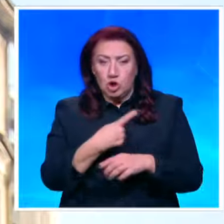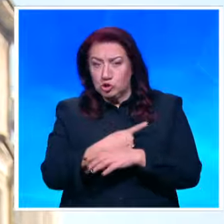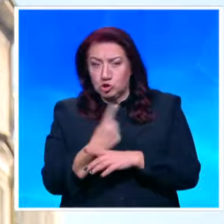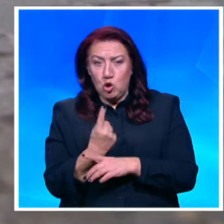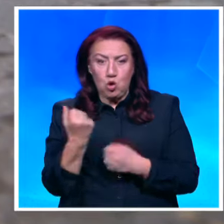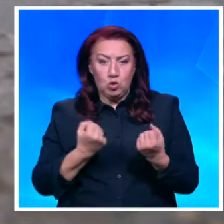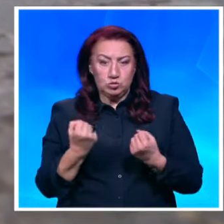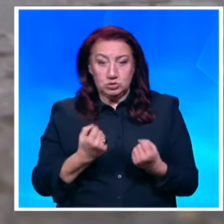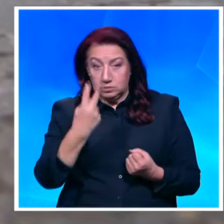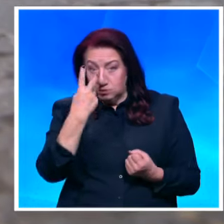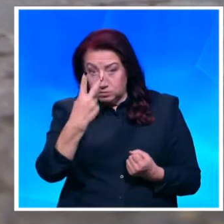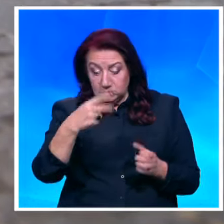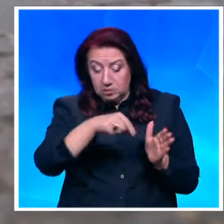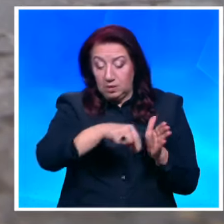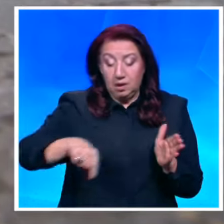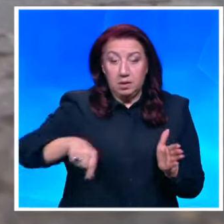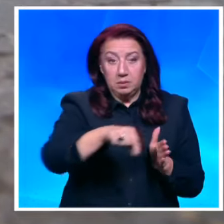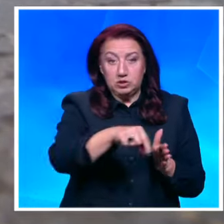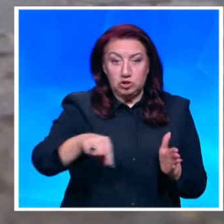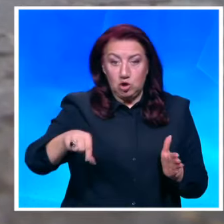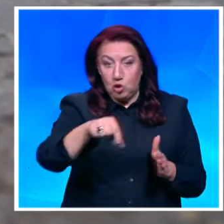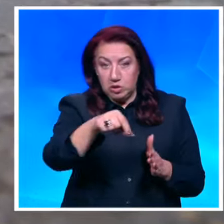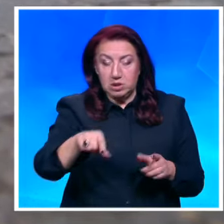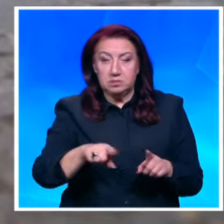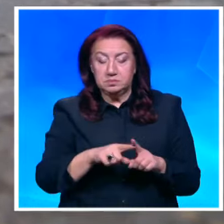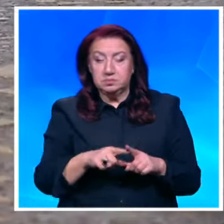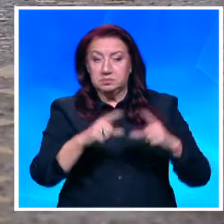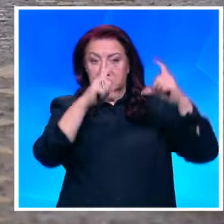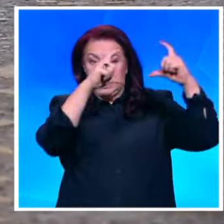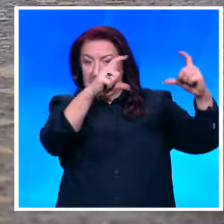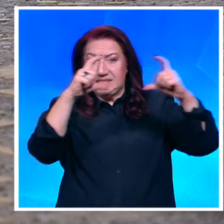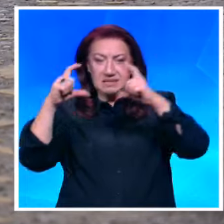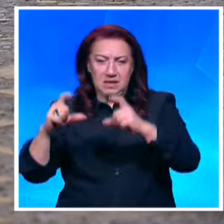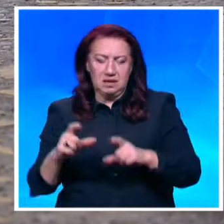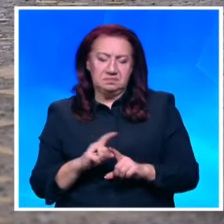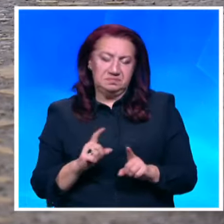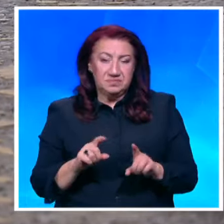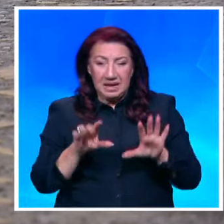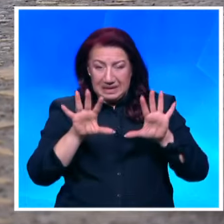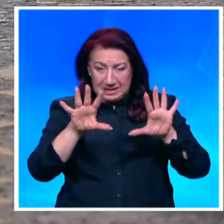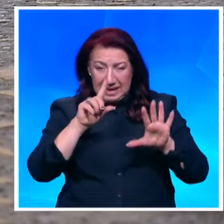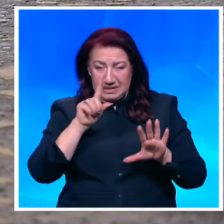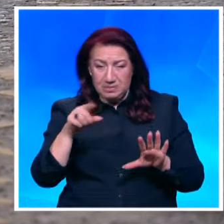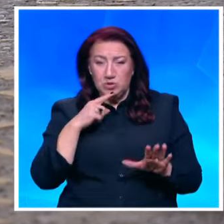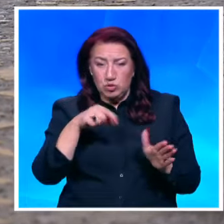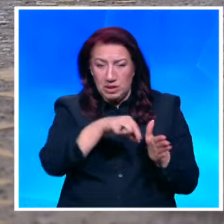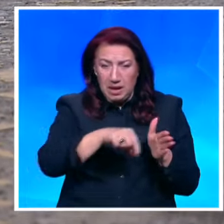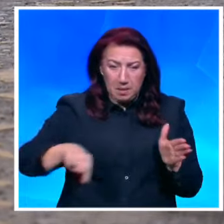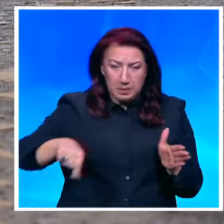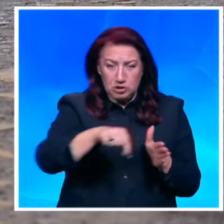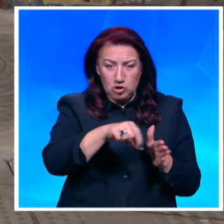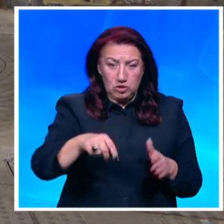Обозначената пешеходна пътека и табелите и днес не показват резултат. За 10 минути на пешеходната пътека на Гурко виждаме